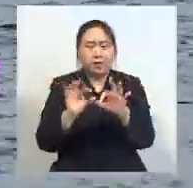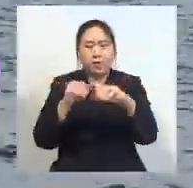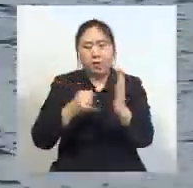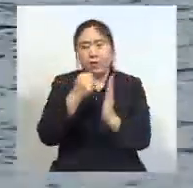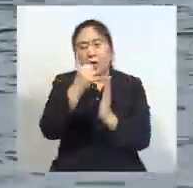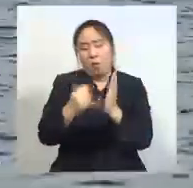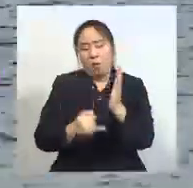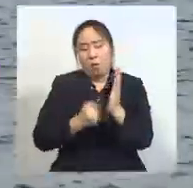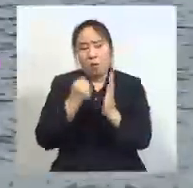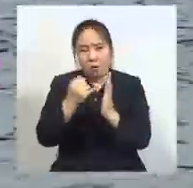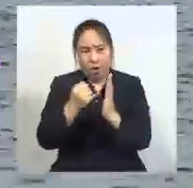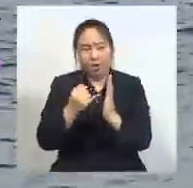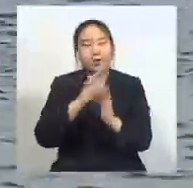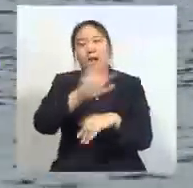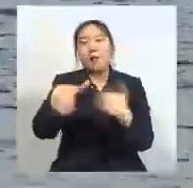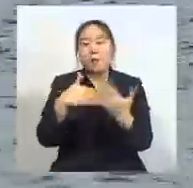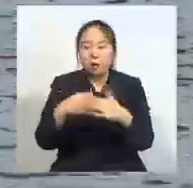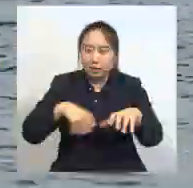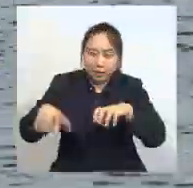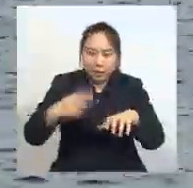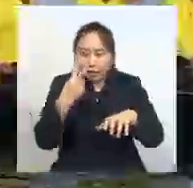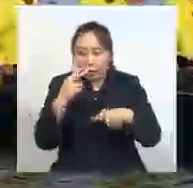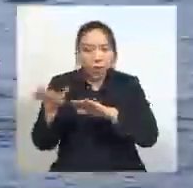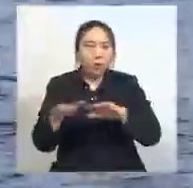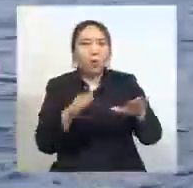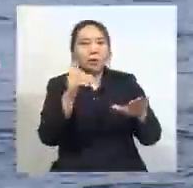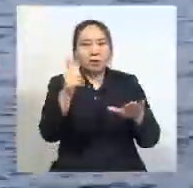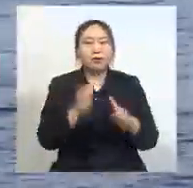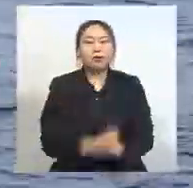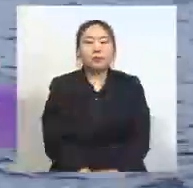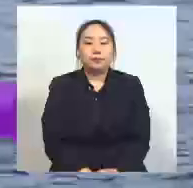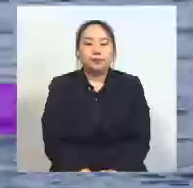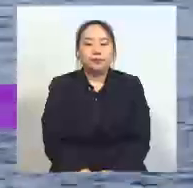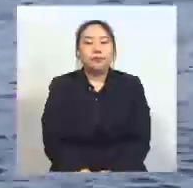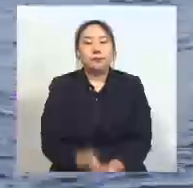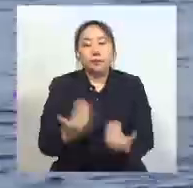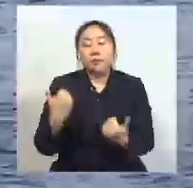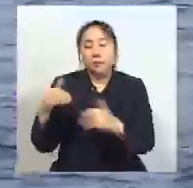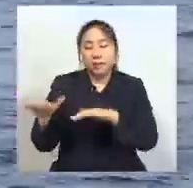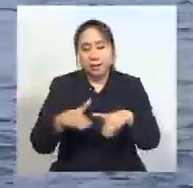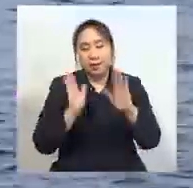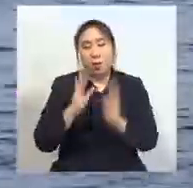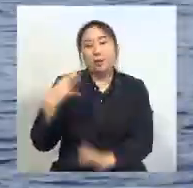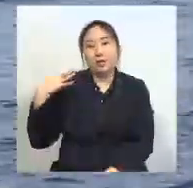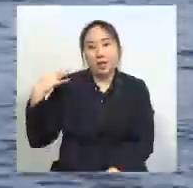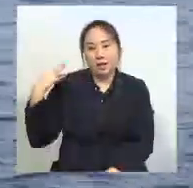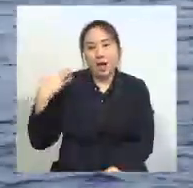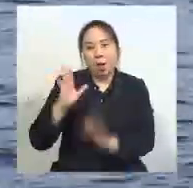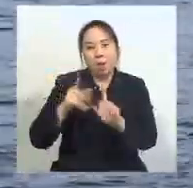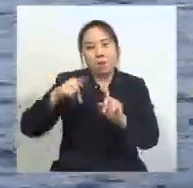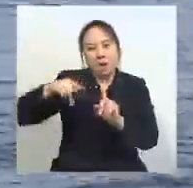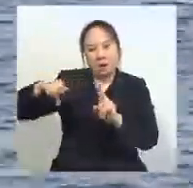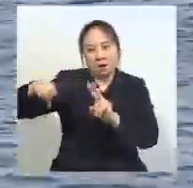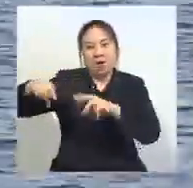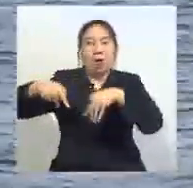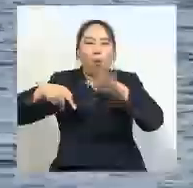ณฑลซึ่งภาพรวมทุกอย่างเป็นไปด้วยความเรียบร้อยนอกจากนี้ได้มีการเตรียมจิตอาสาจำนวนหลายพันคนค่ะ